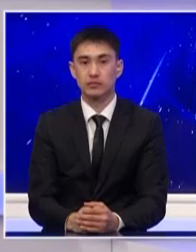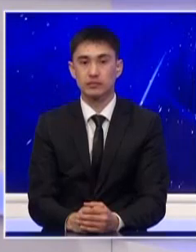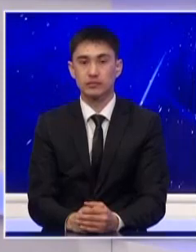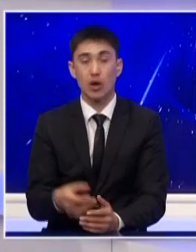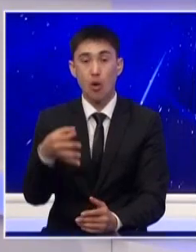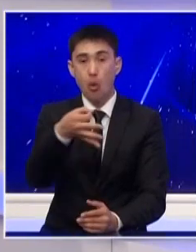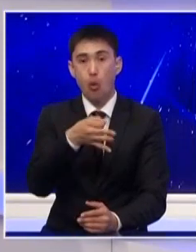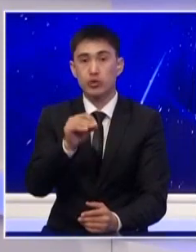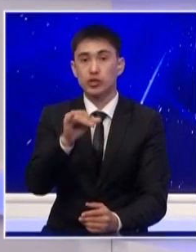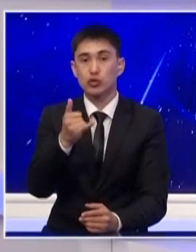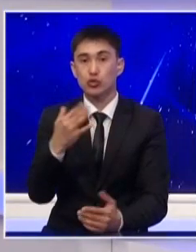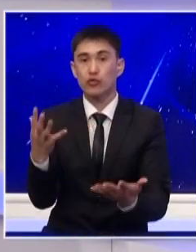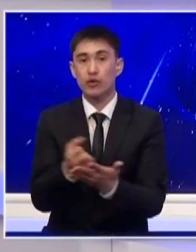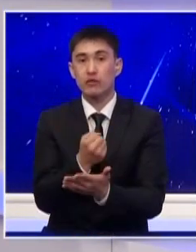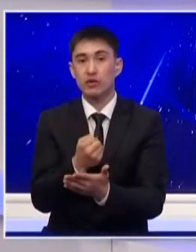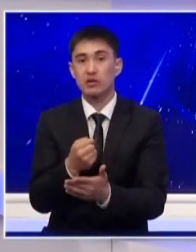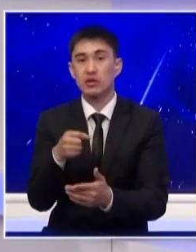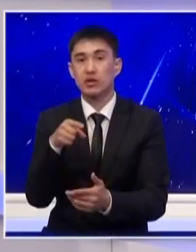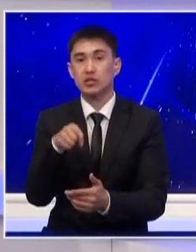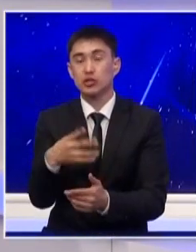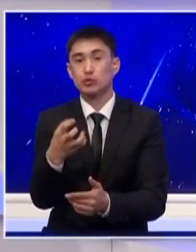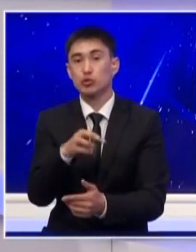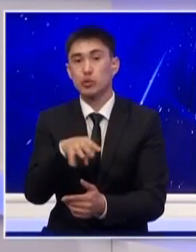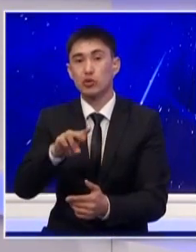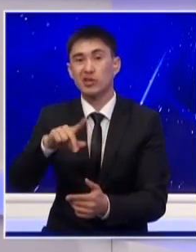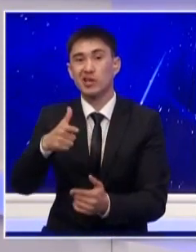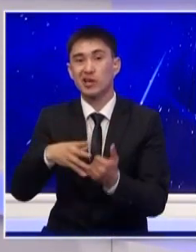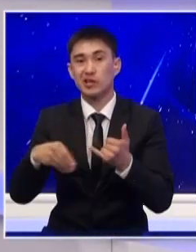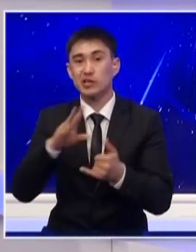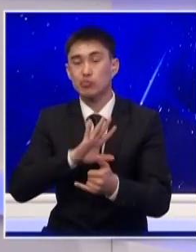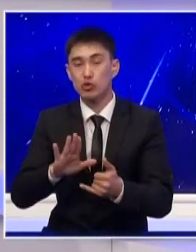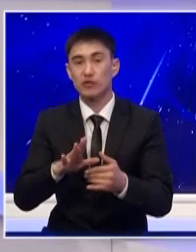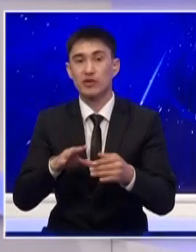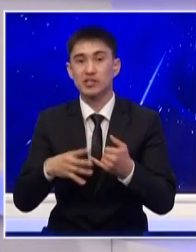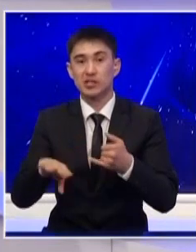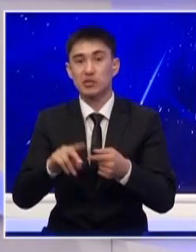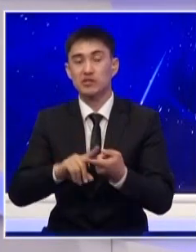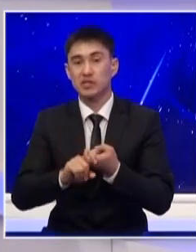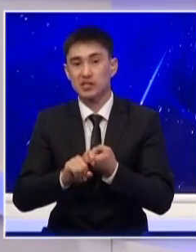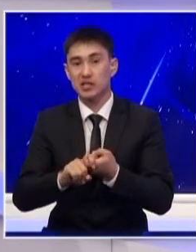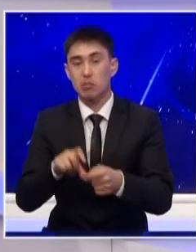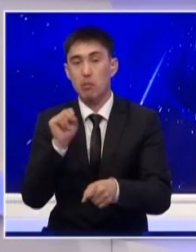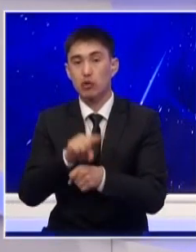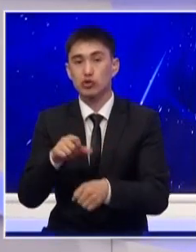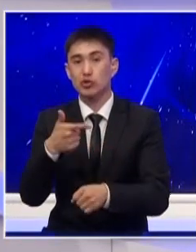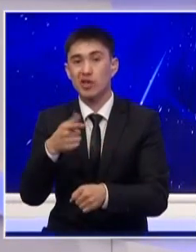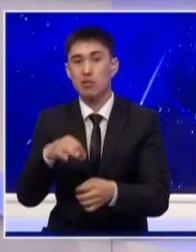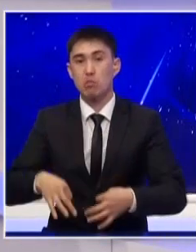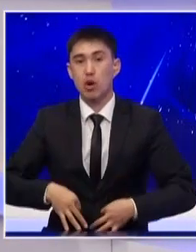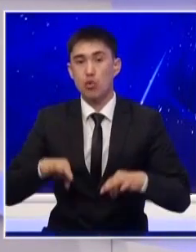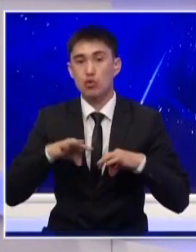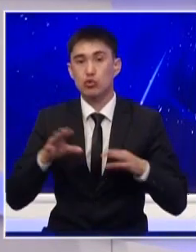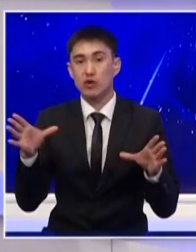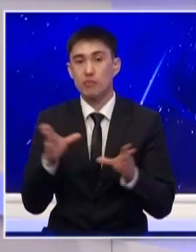В области ЖТСУ выявлено около 1,5 миллионов гектаров неиспользуемых земель. В связи с этим по поручению Генеральной